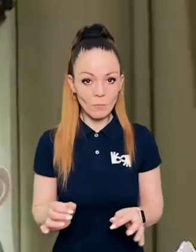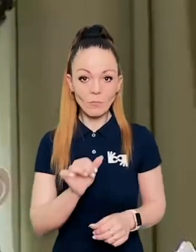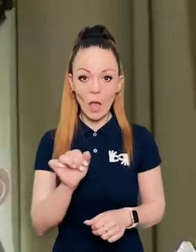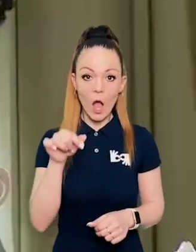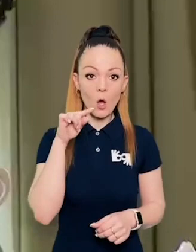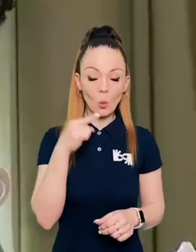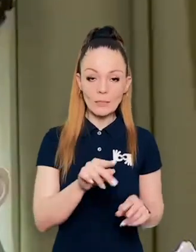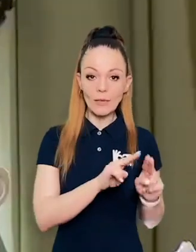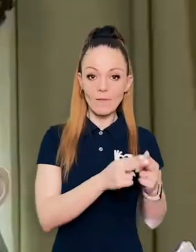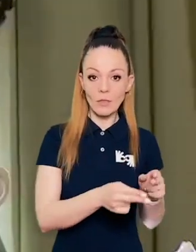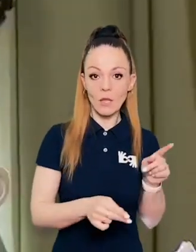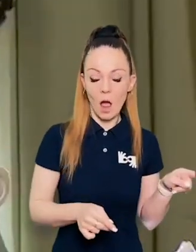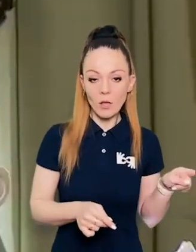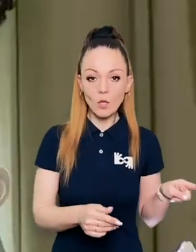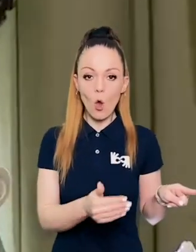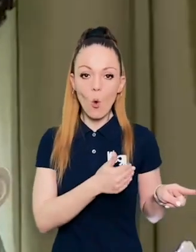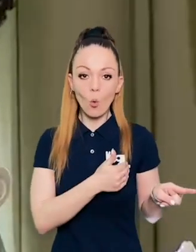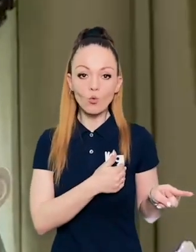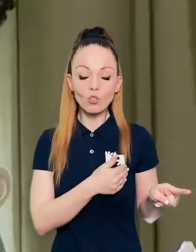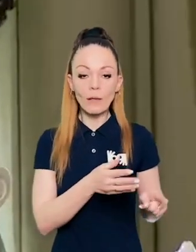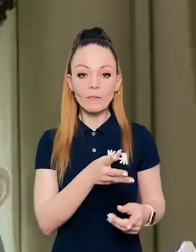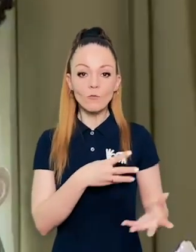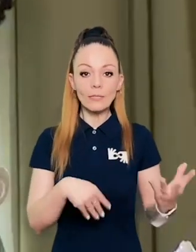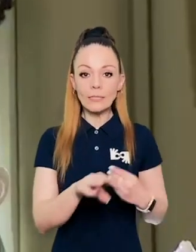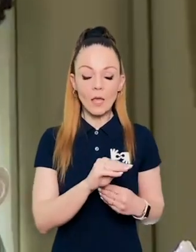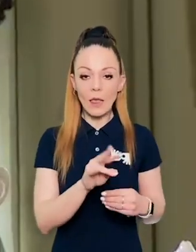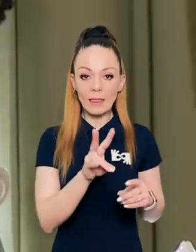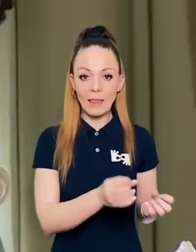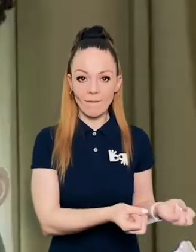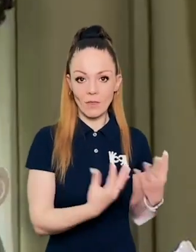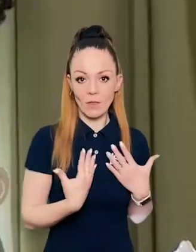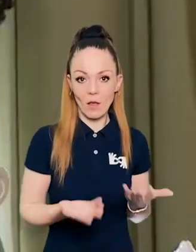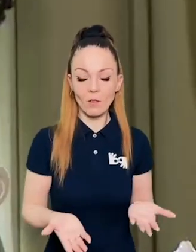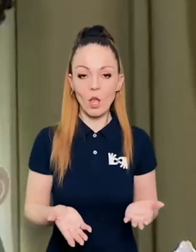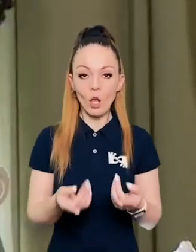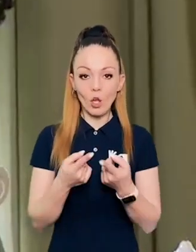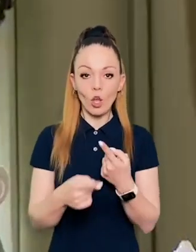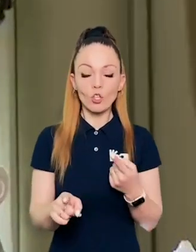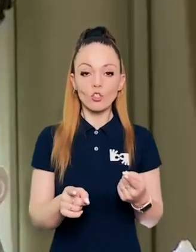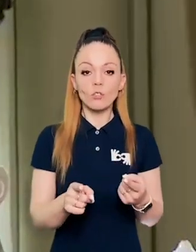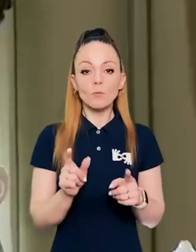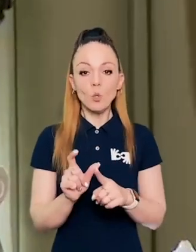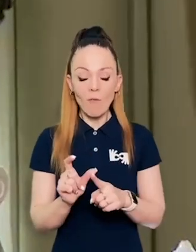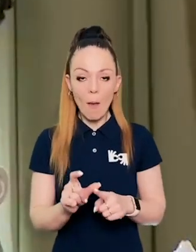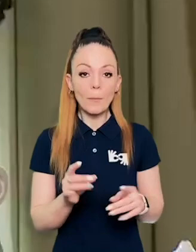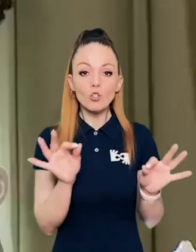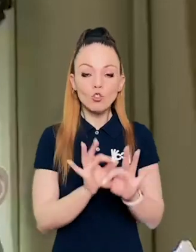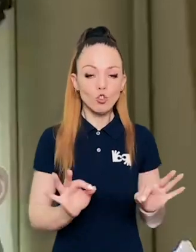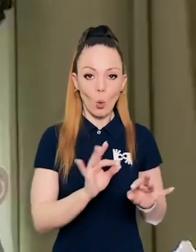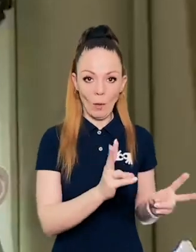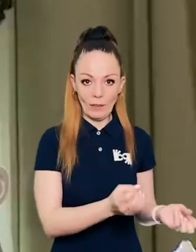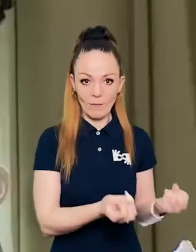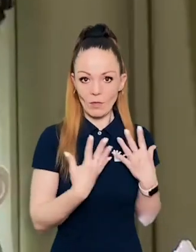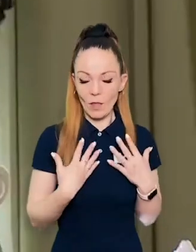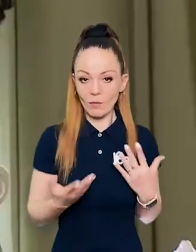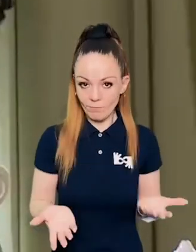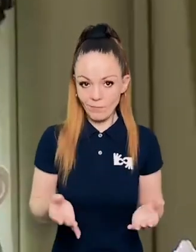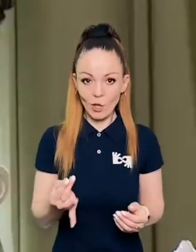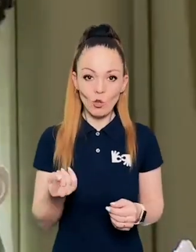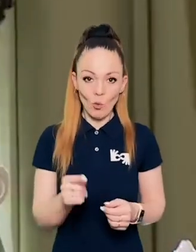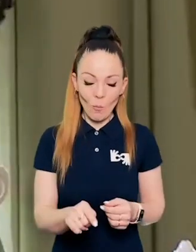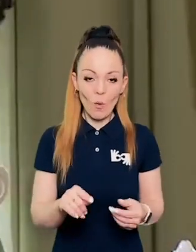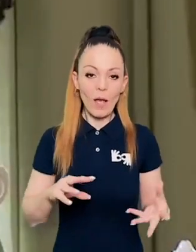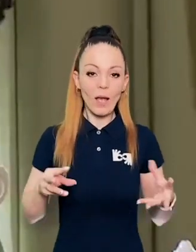повернути все, а Російська Федерація хоче все не віддати. Іншими словами, нічого не